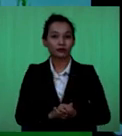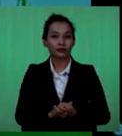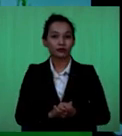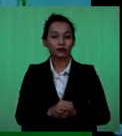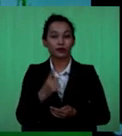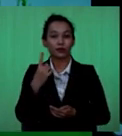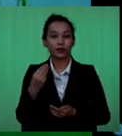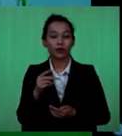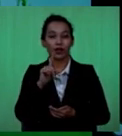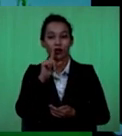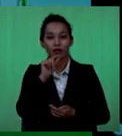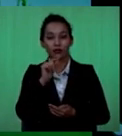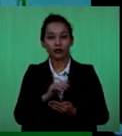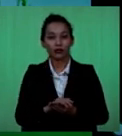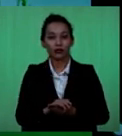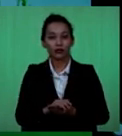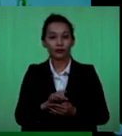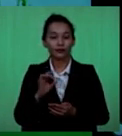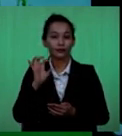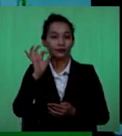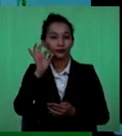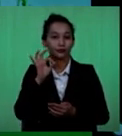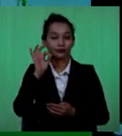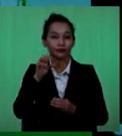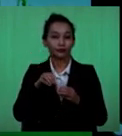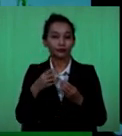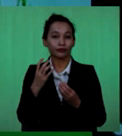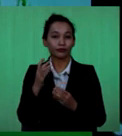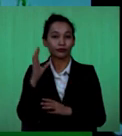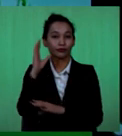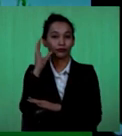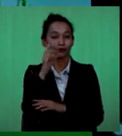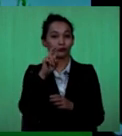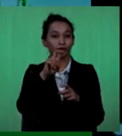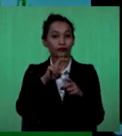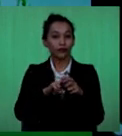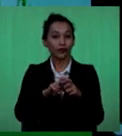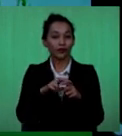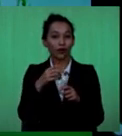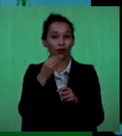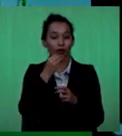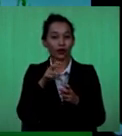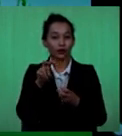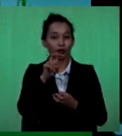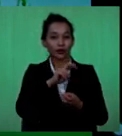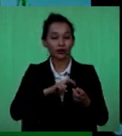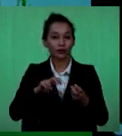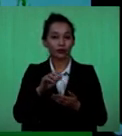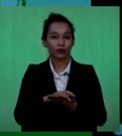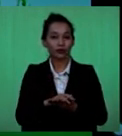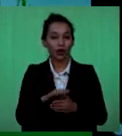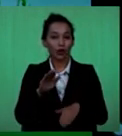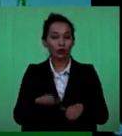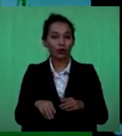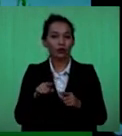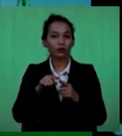Bir kuni qaldirg'och o'rik shoxiga qo'nib, yemish axtarayotgan paytda oyoqlari uzun,